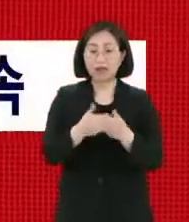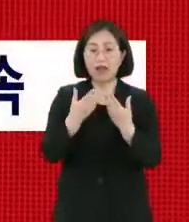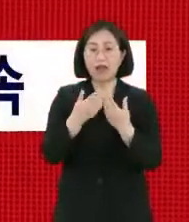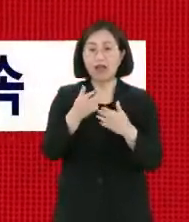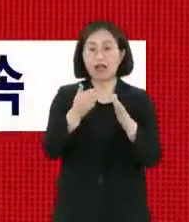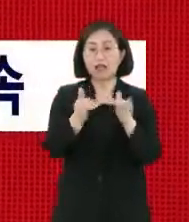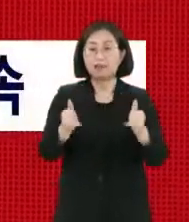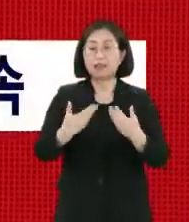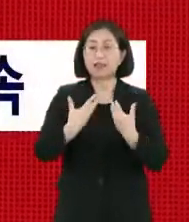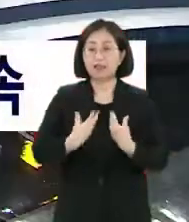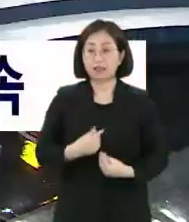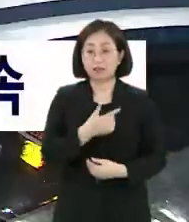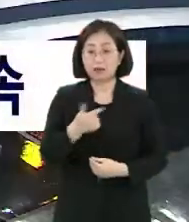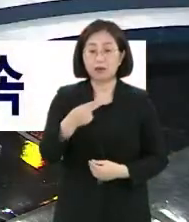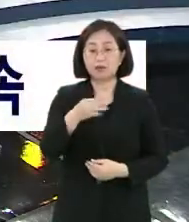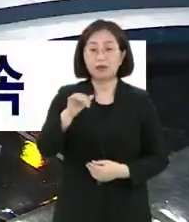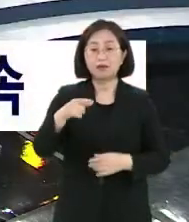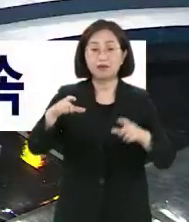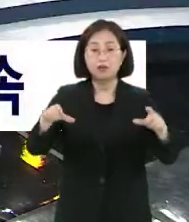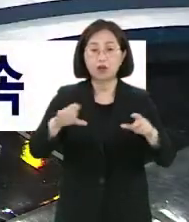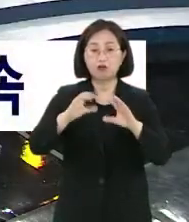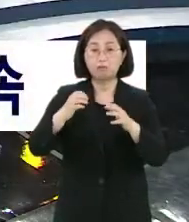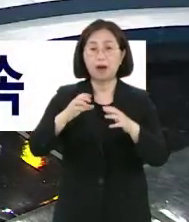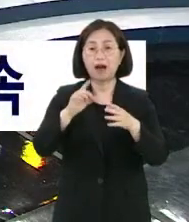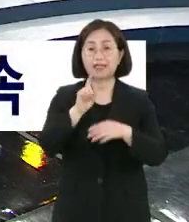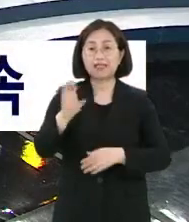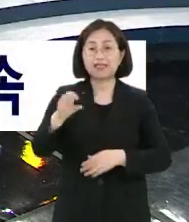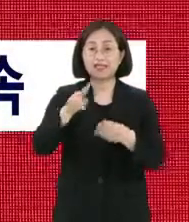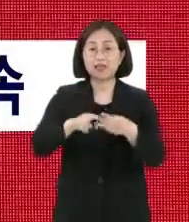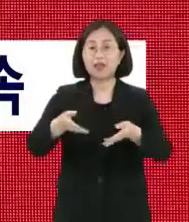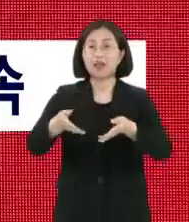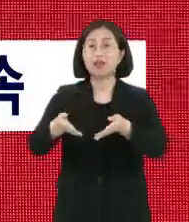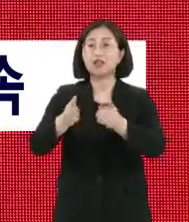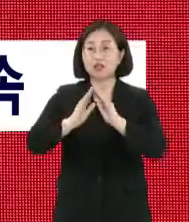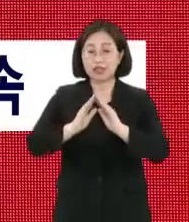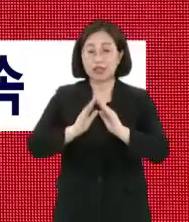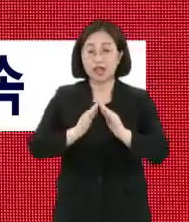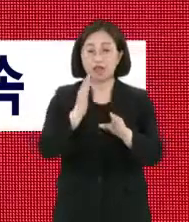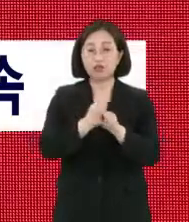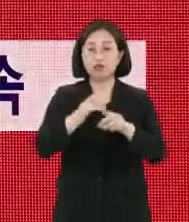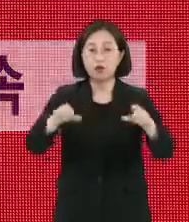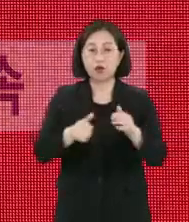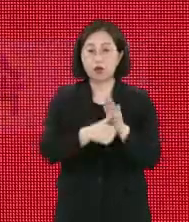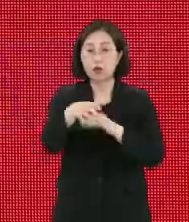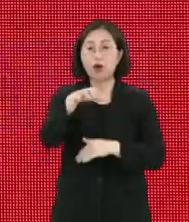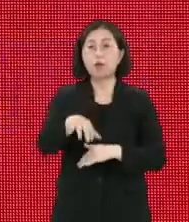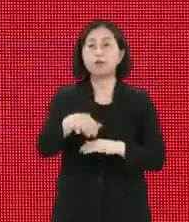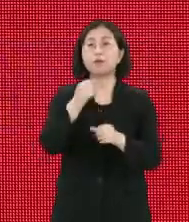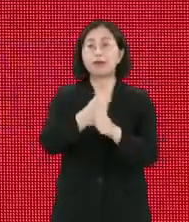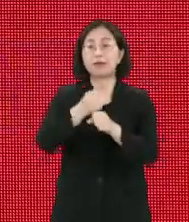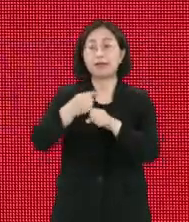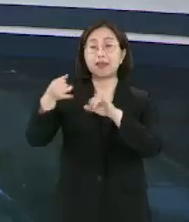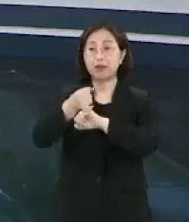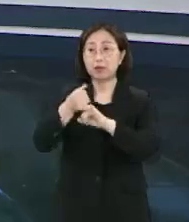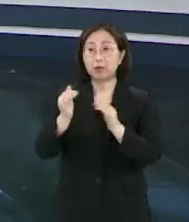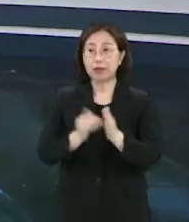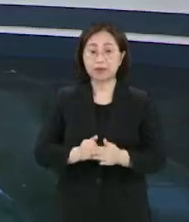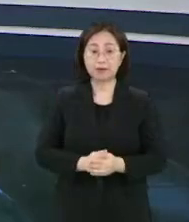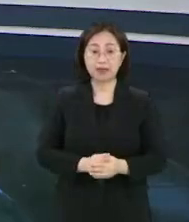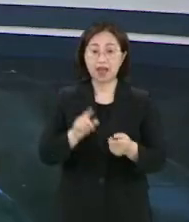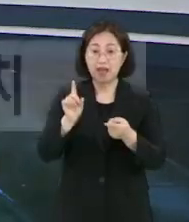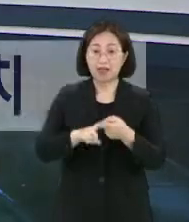상실감이 크다며 대실 지구에 국방 컨벤션 센터를 유치해 중부권의 명소로 만들겠다고 약속했습니다.